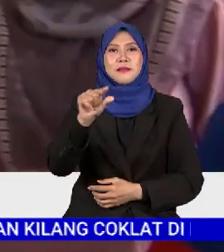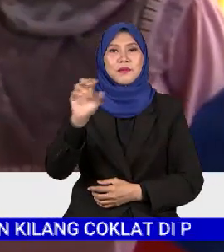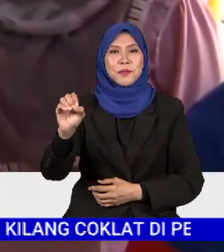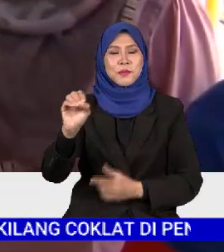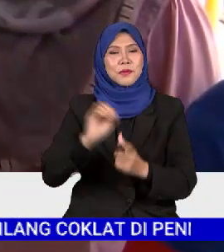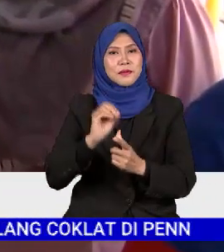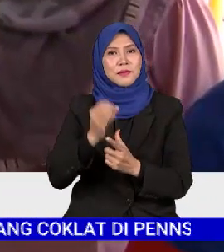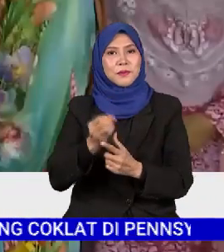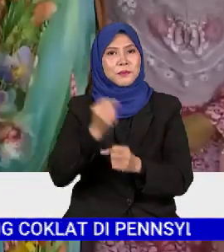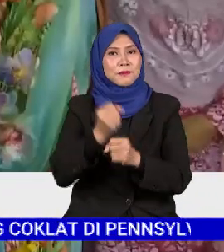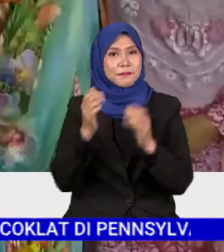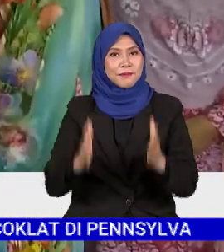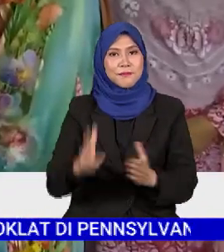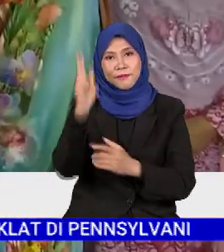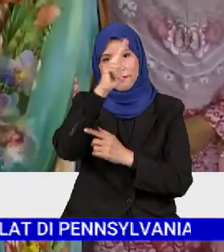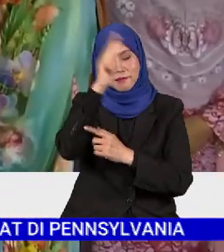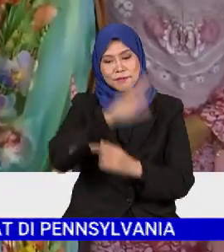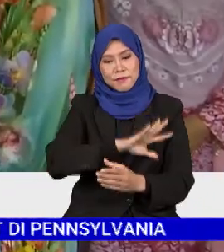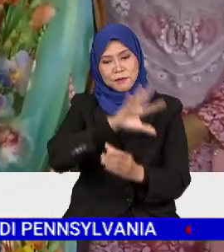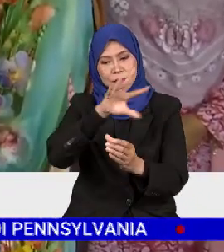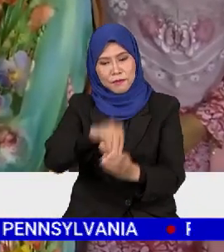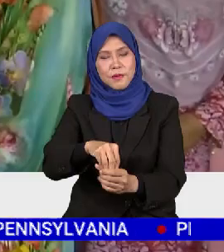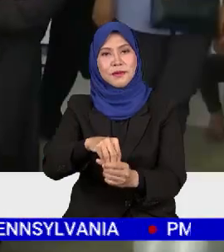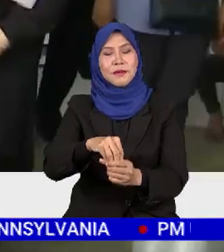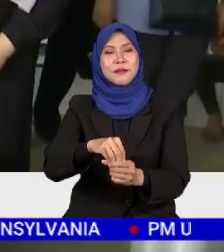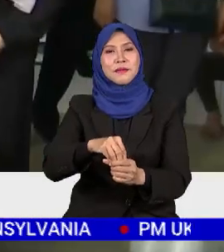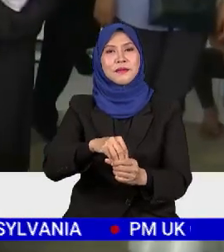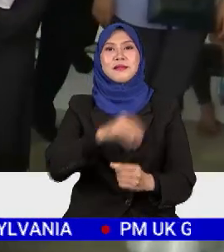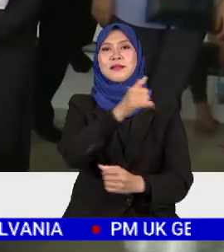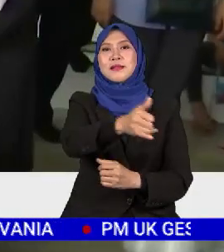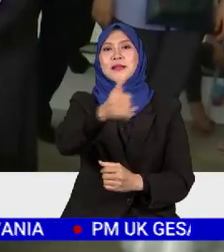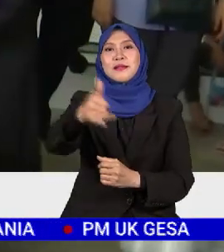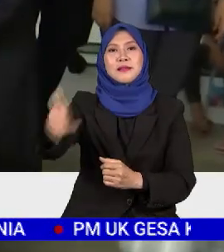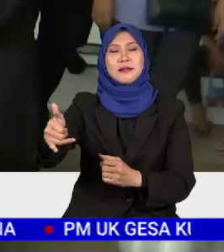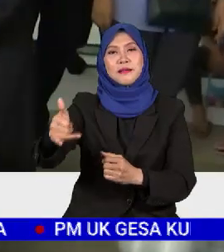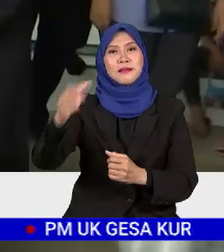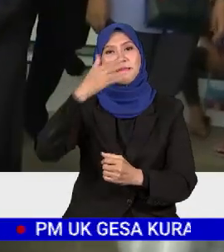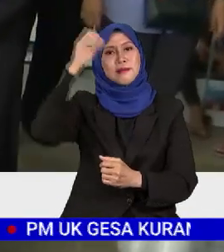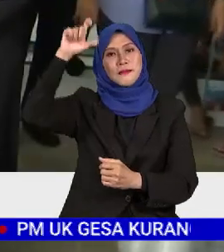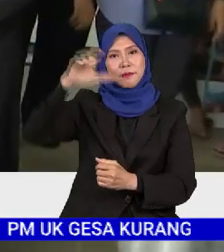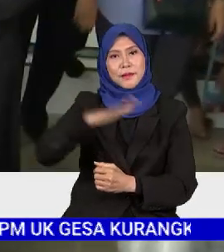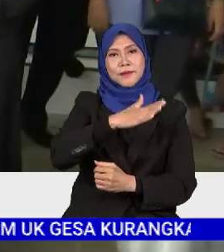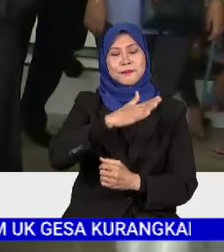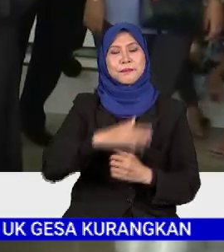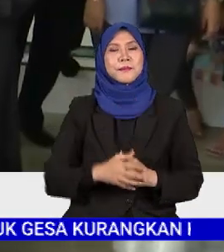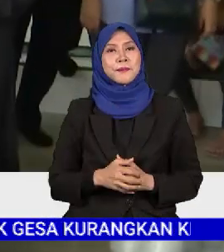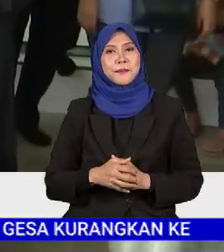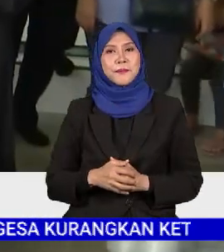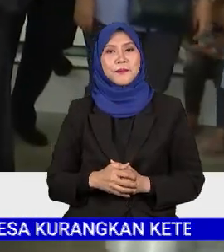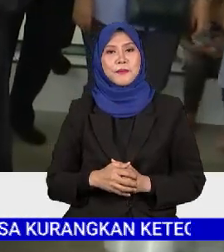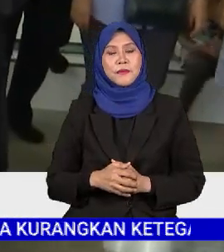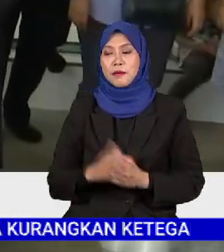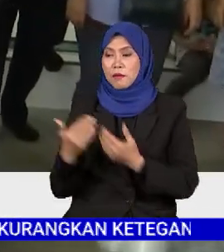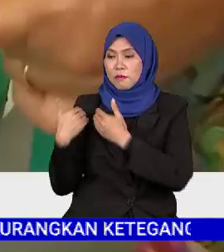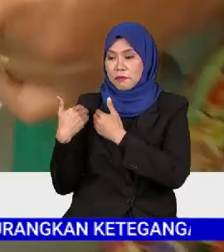atau kakitangan kerajaan untuk libas sama Jelajah Ramadan yang akan datang ini. Baik Datuk, bagaimana Datuk melihat